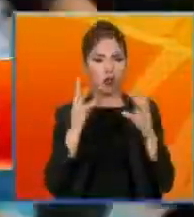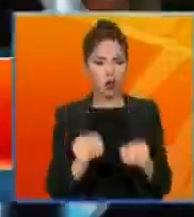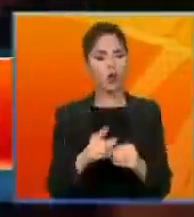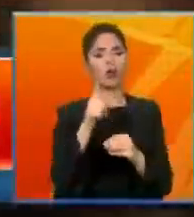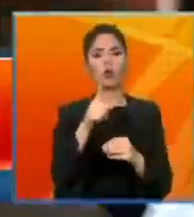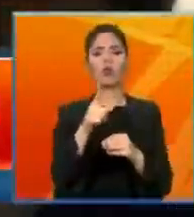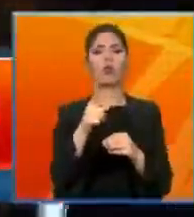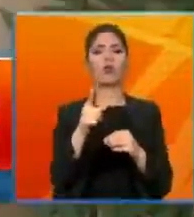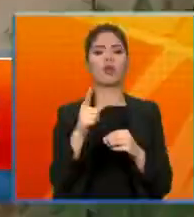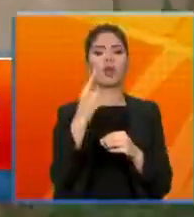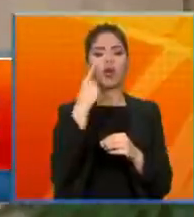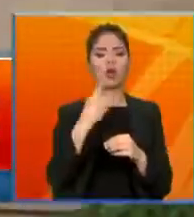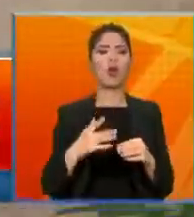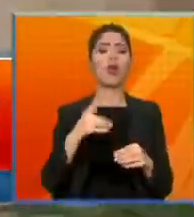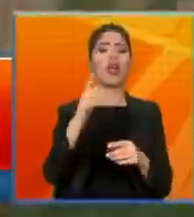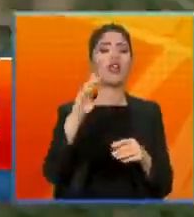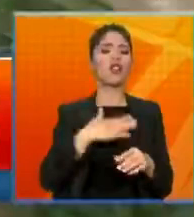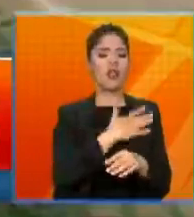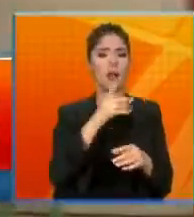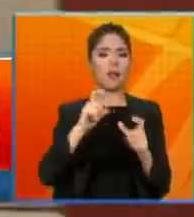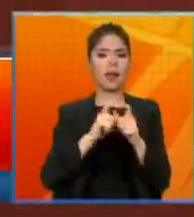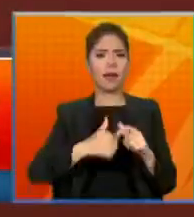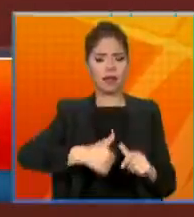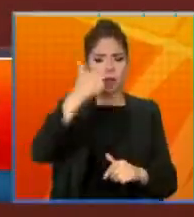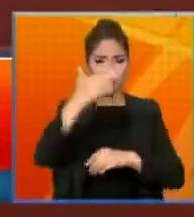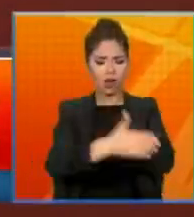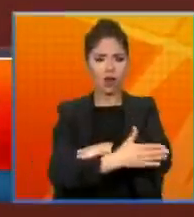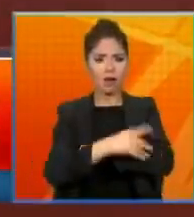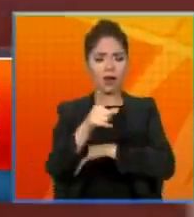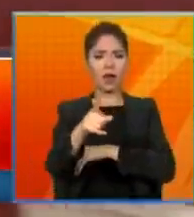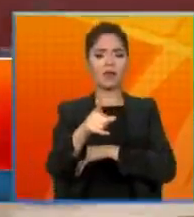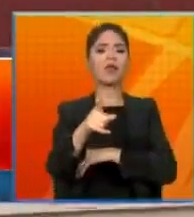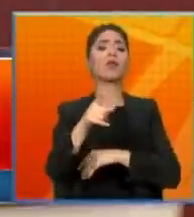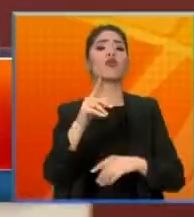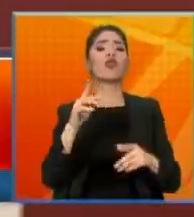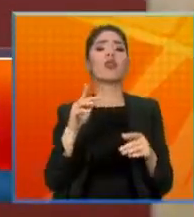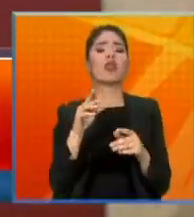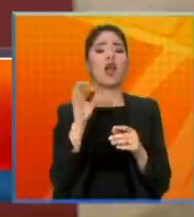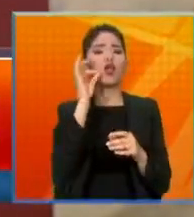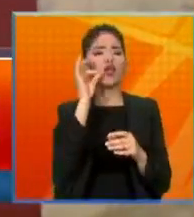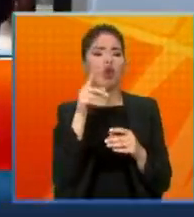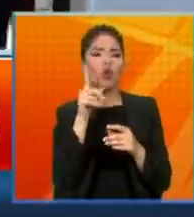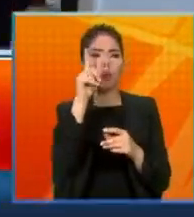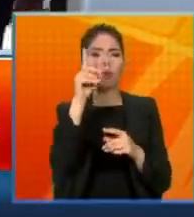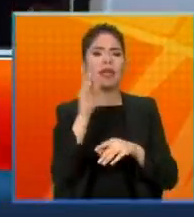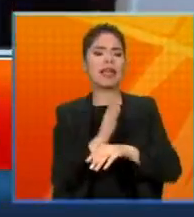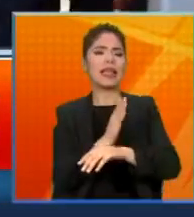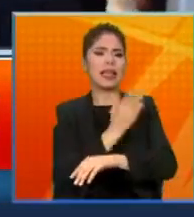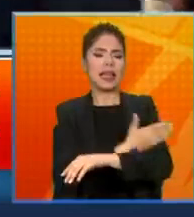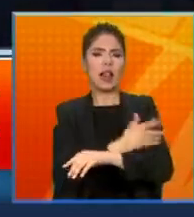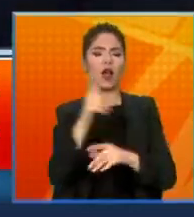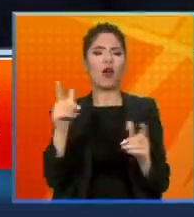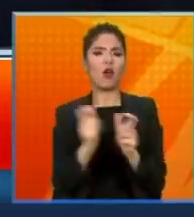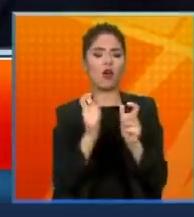niteliğindeki açıklama CHP genel başkan yardımcısı Orhan Sarıbal'dan geldi. Çorum İl Kongresi'nde konuştu. 31